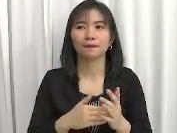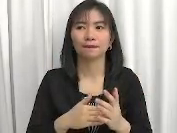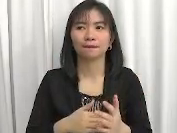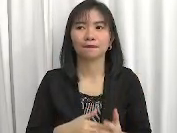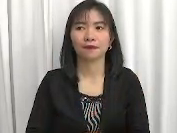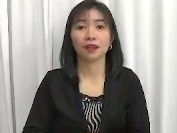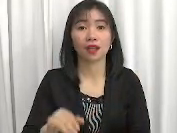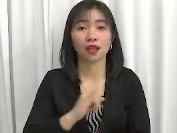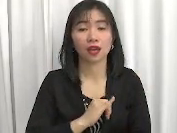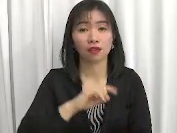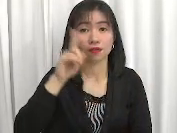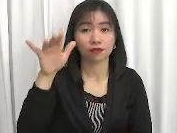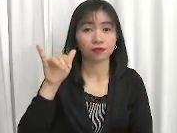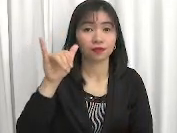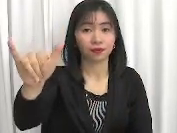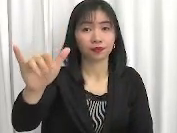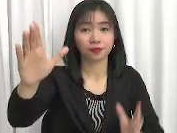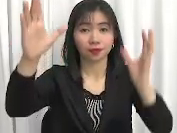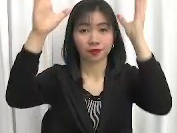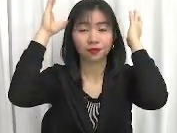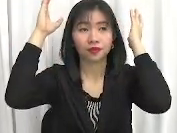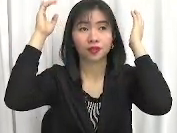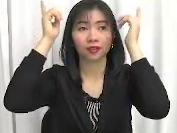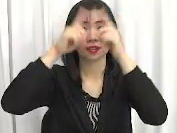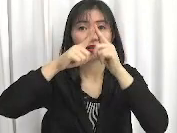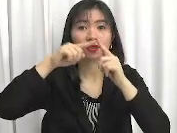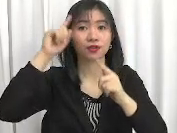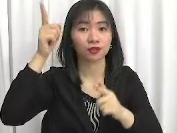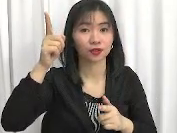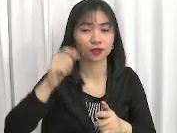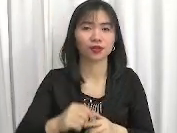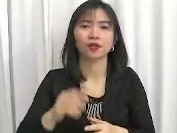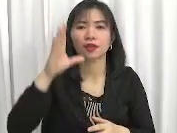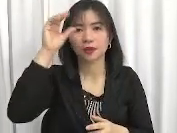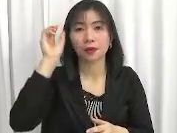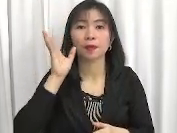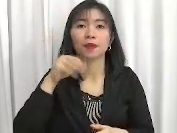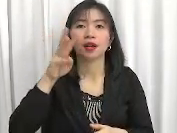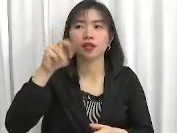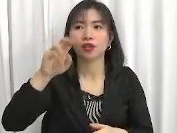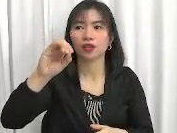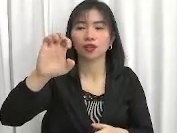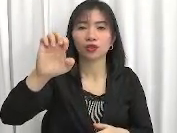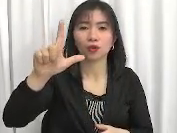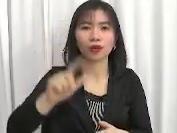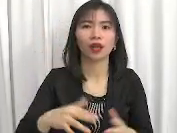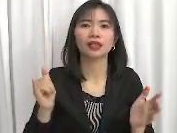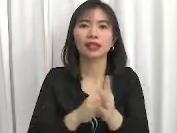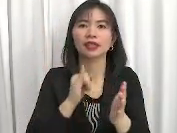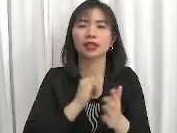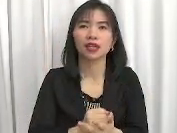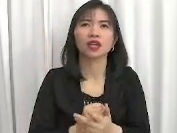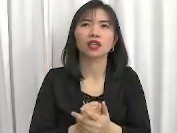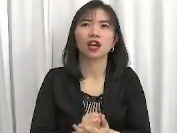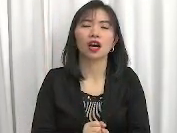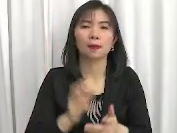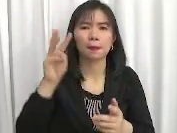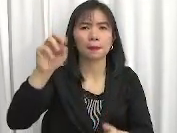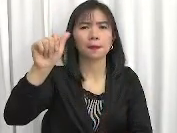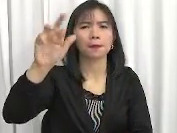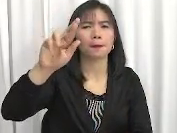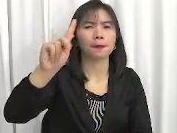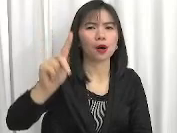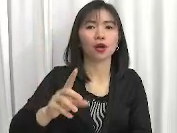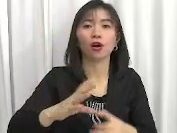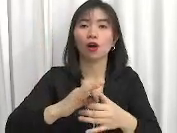to you. Ano ba ang crown? A reward, corona, of victory, or mark of honor. Ayun. Ayan. At titignan mo yung ano,